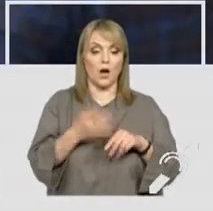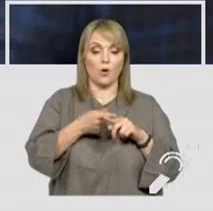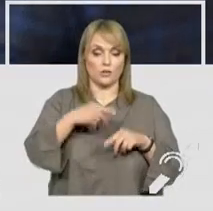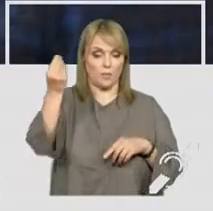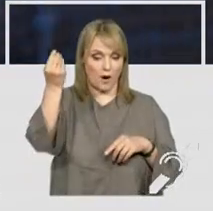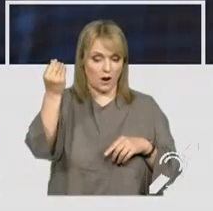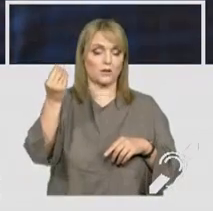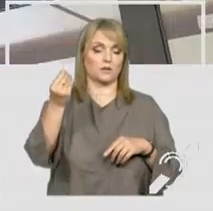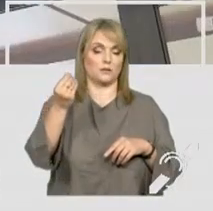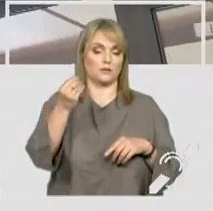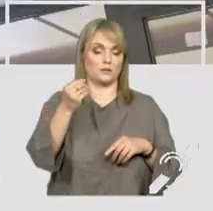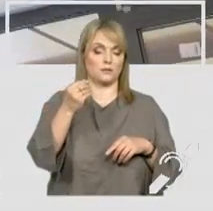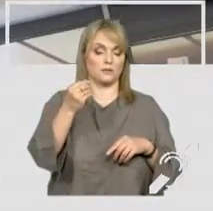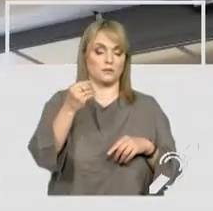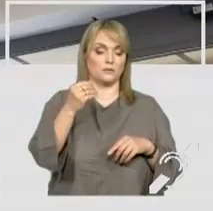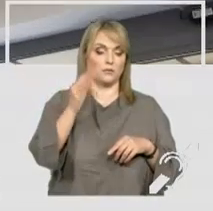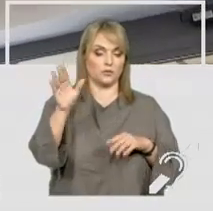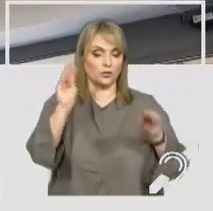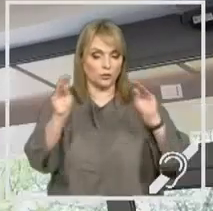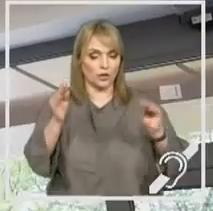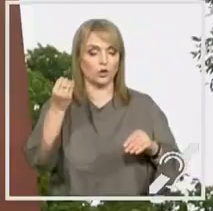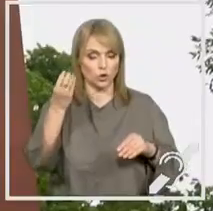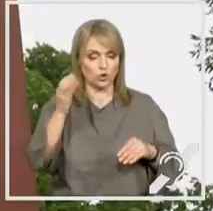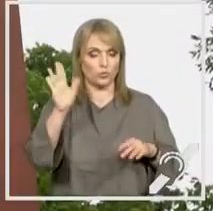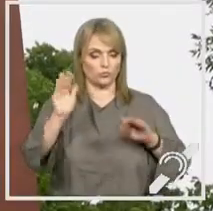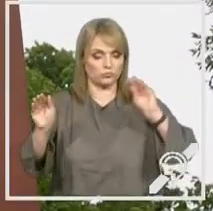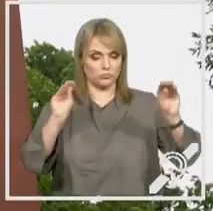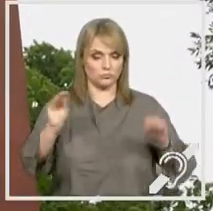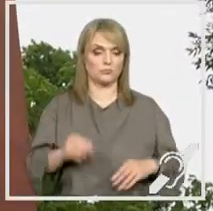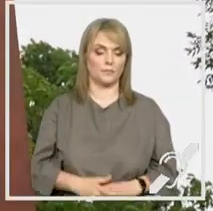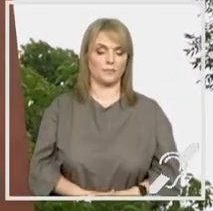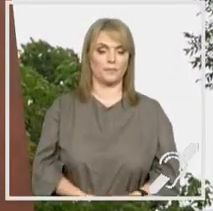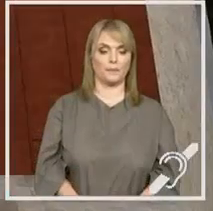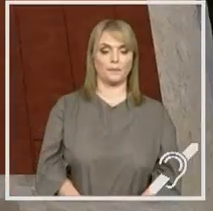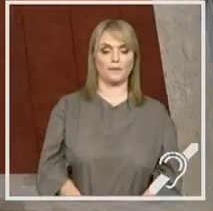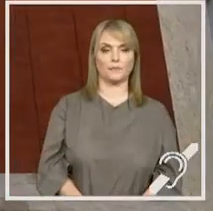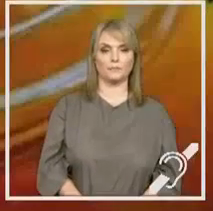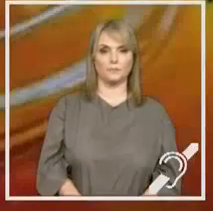acești bani, centrul tehnico-didactic va fi dotat și cu utilaje agricole pentru lucrările în câmp.